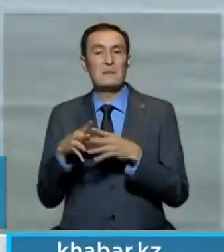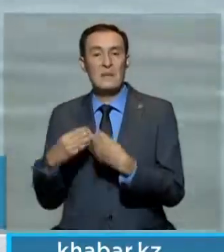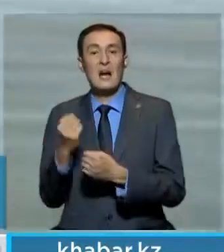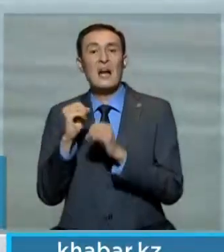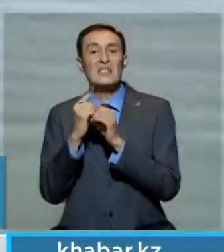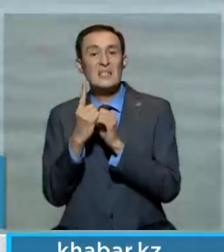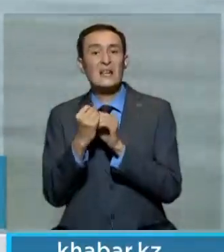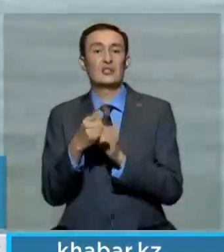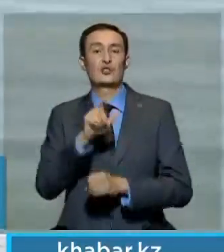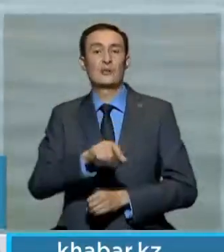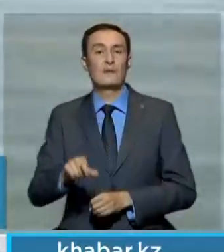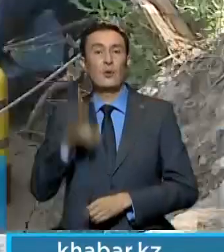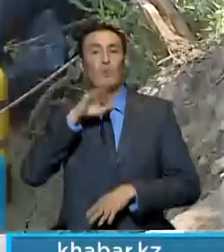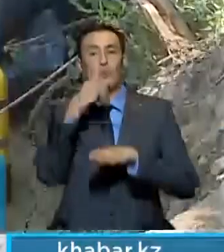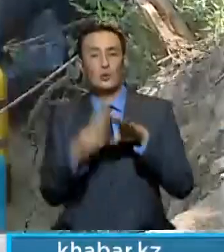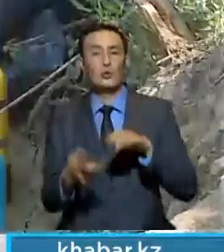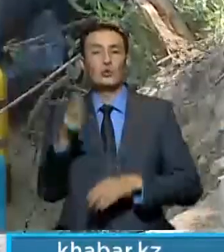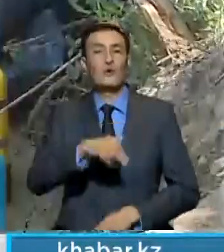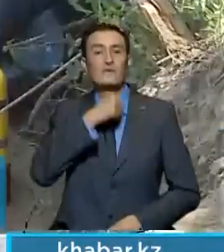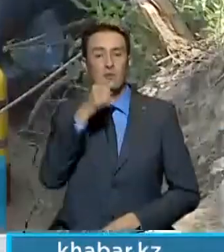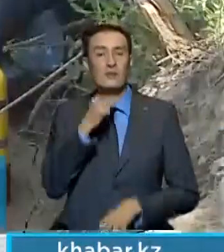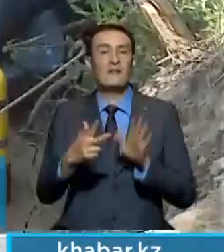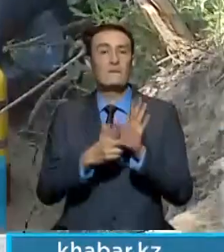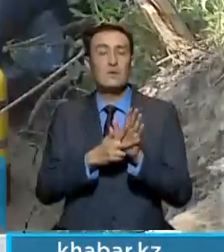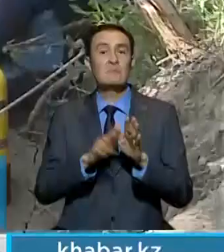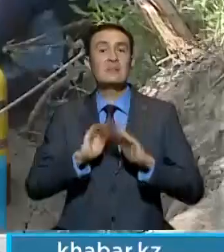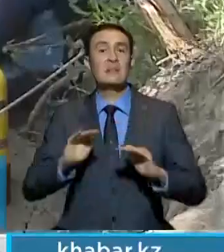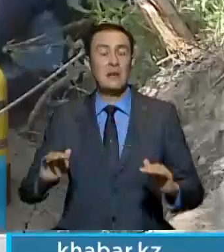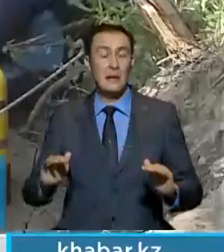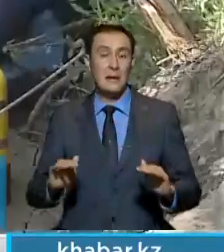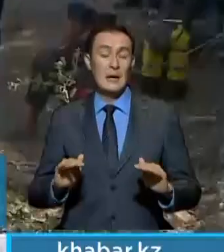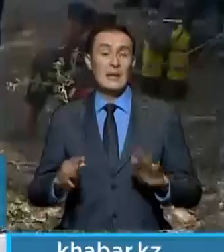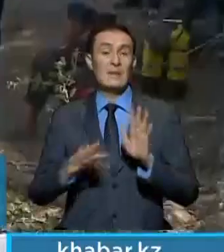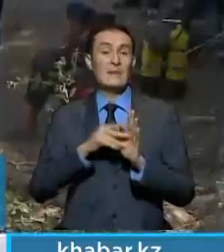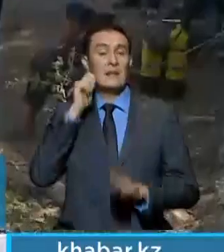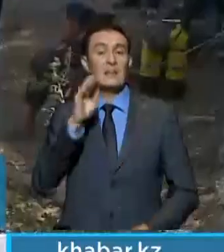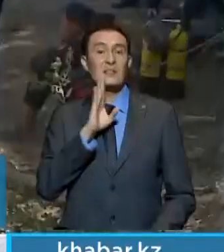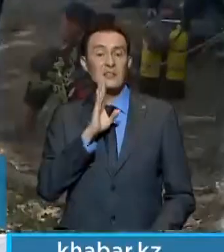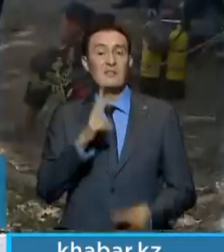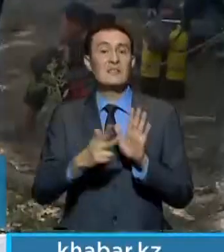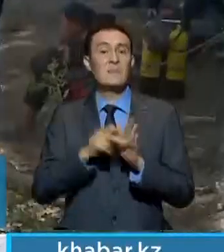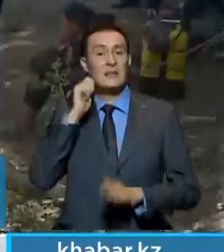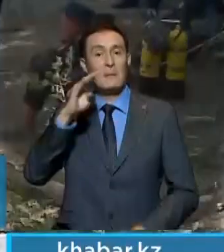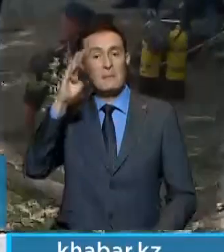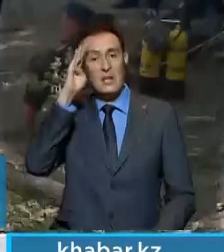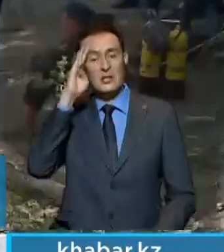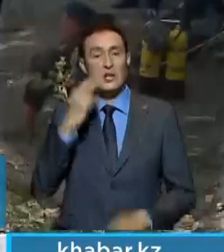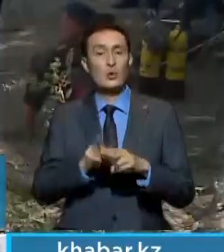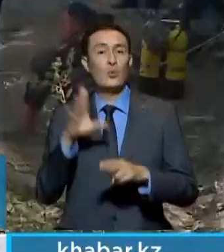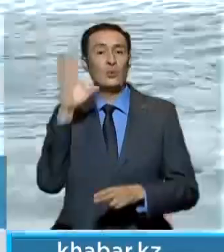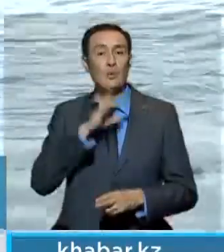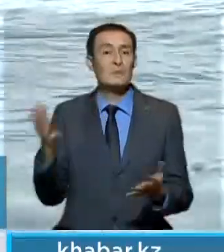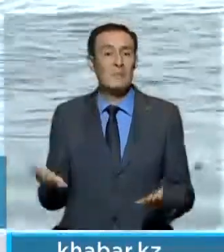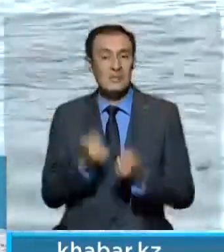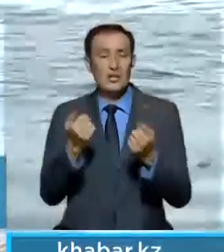11 из них утонули. Это трое взрослых и 8 несовершеннолетних. 9-летняя девочка и 8-летний мальчик, которых удалось